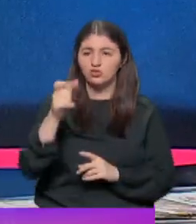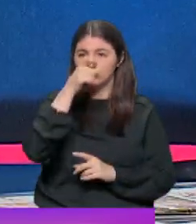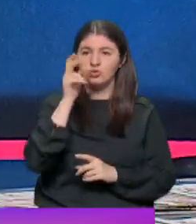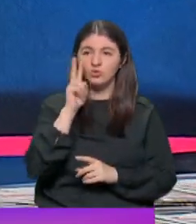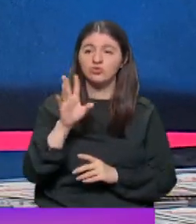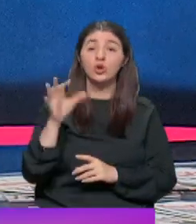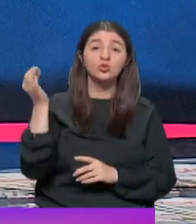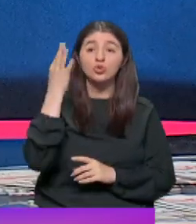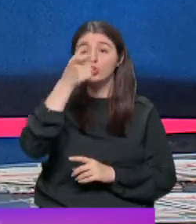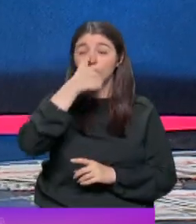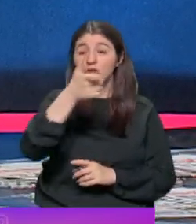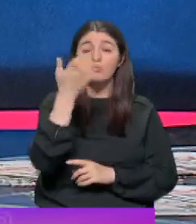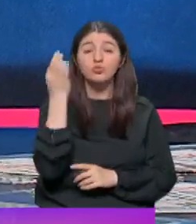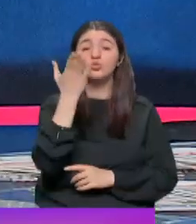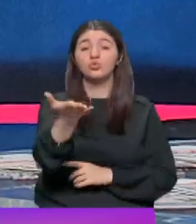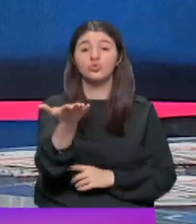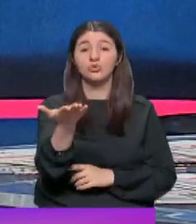Türkiye'm. Duy Türkiye'm, duy.